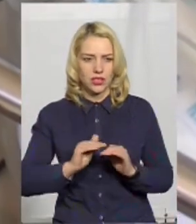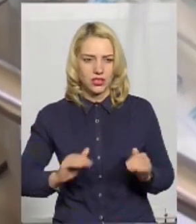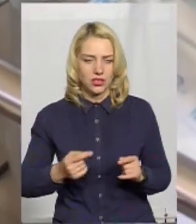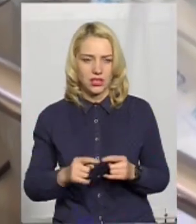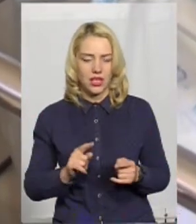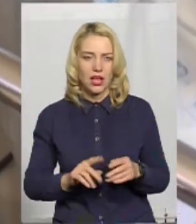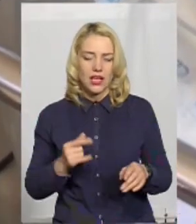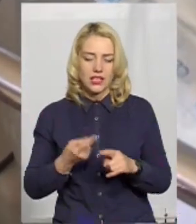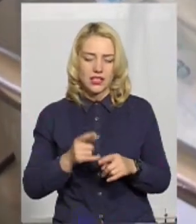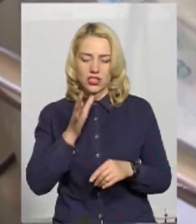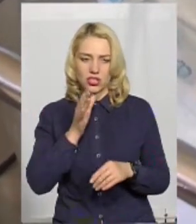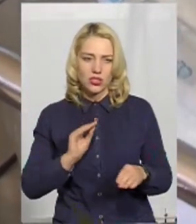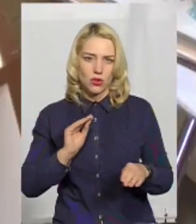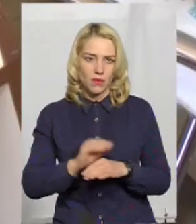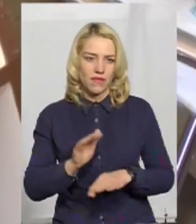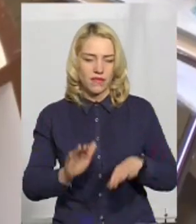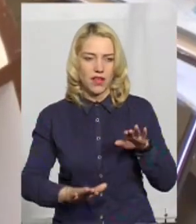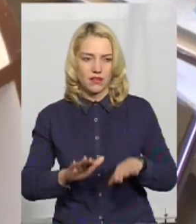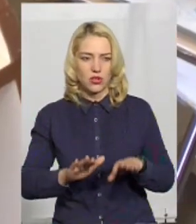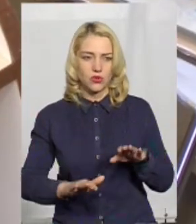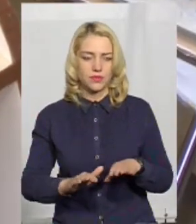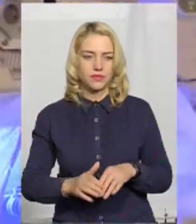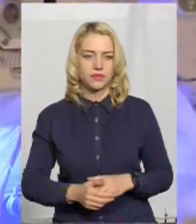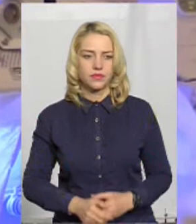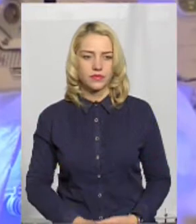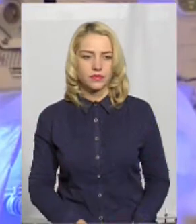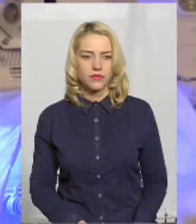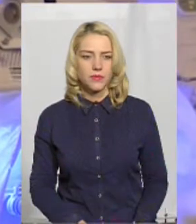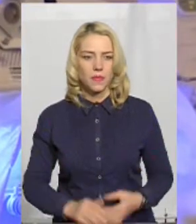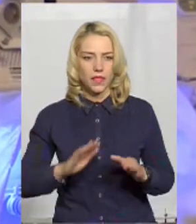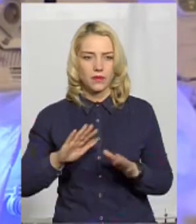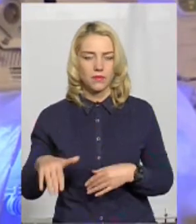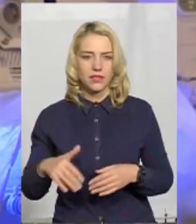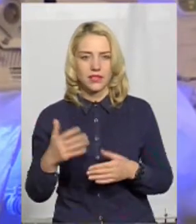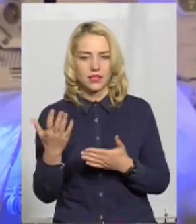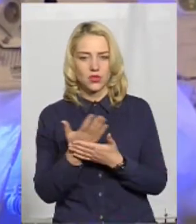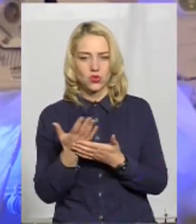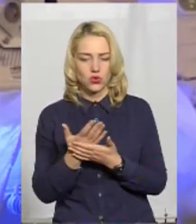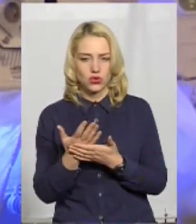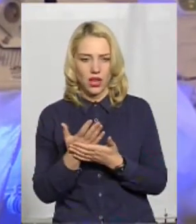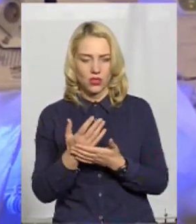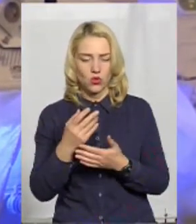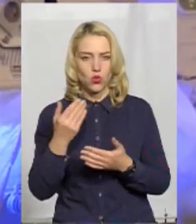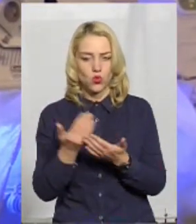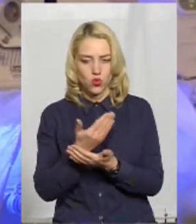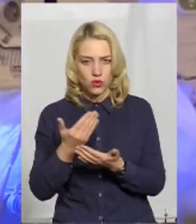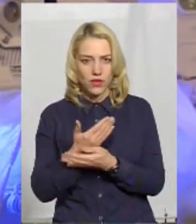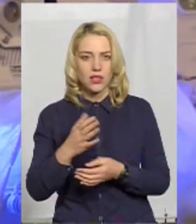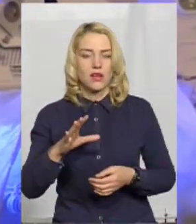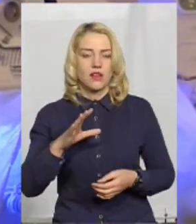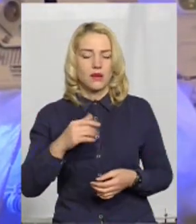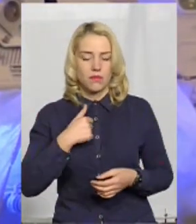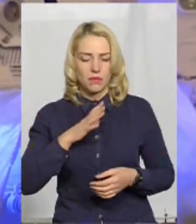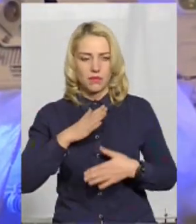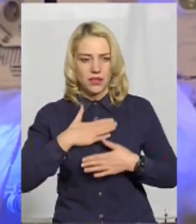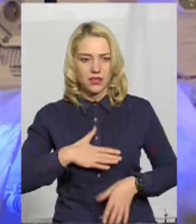грамів, розповідає завідувачка відділенням Катерина Дем'яник. Після виходу сюжету мені було надзвичайно приємно, адже я ніколи не